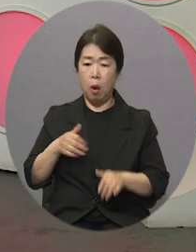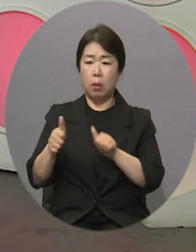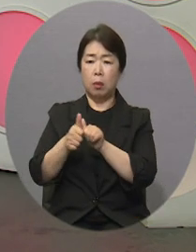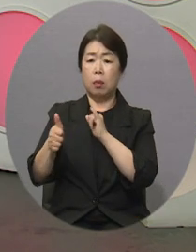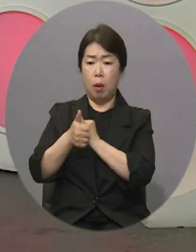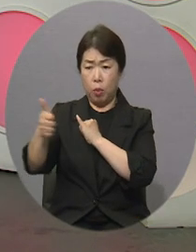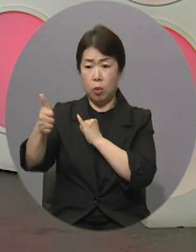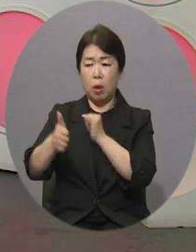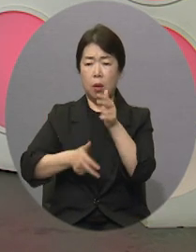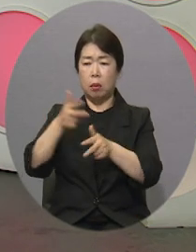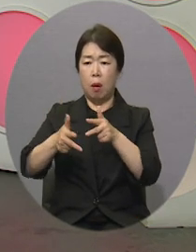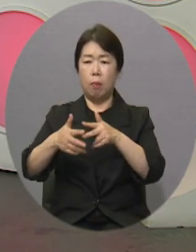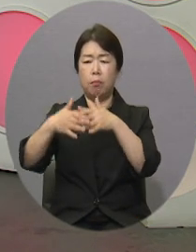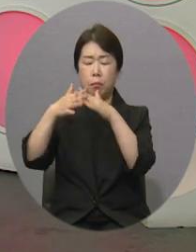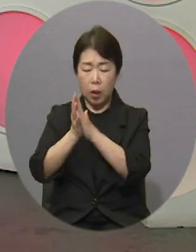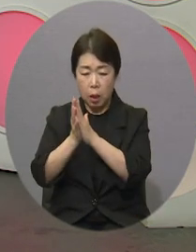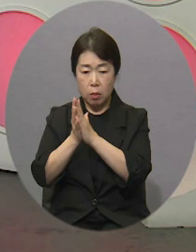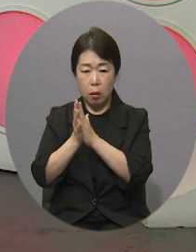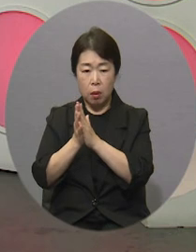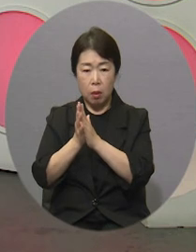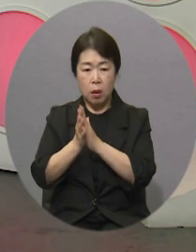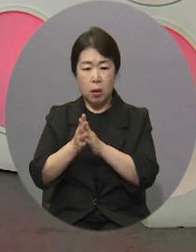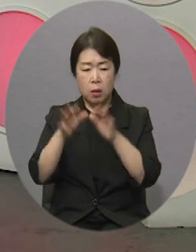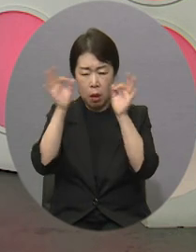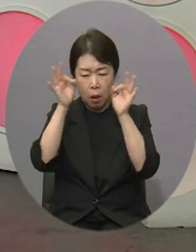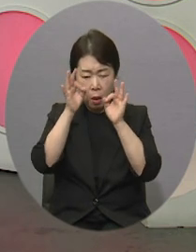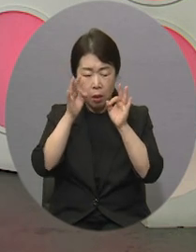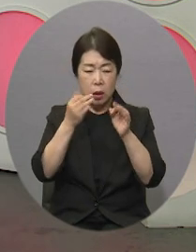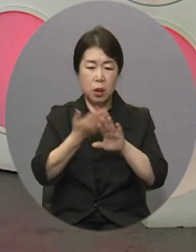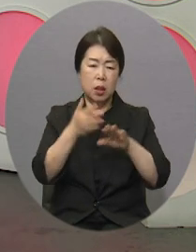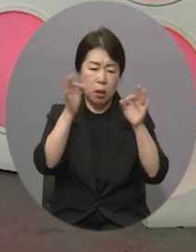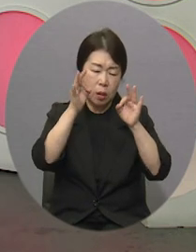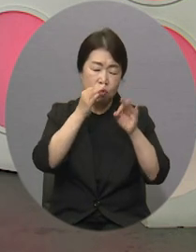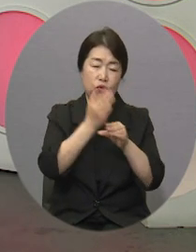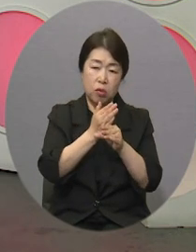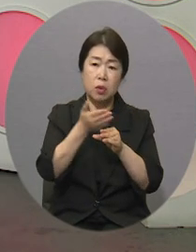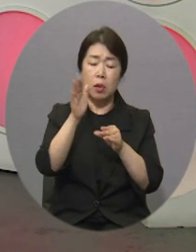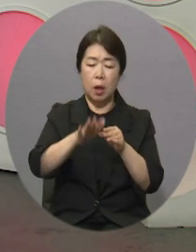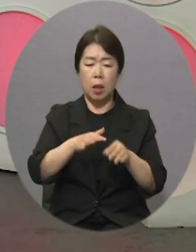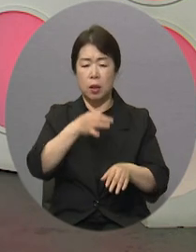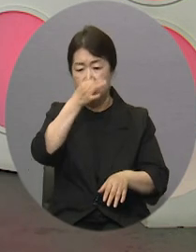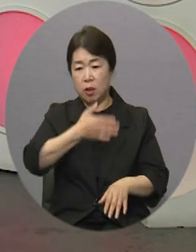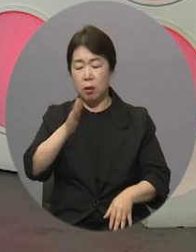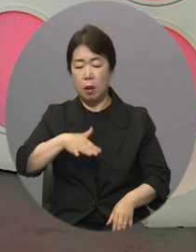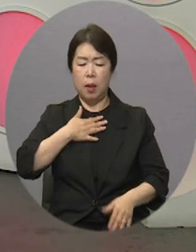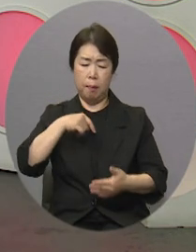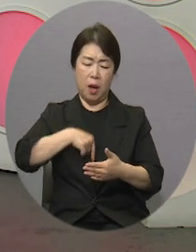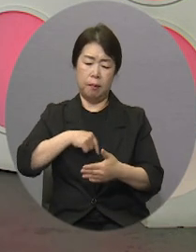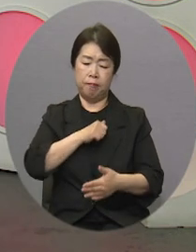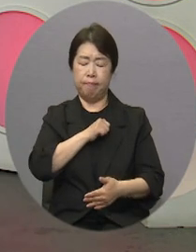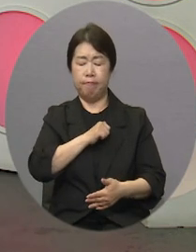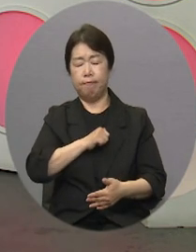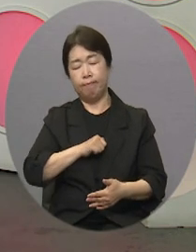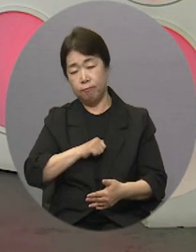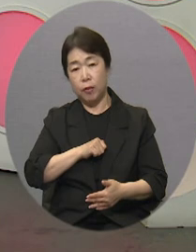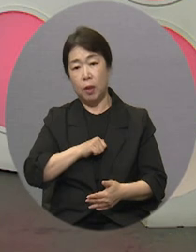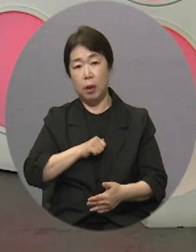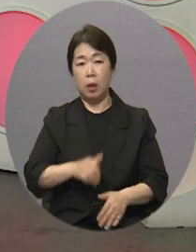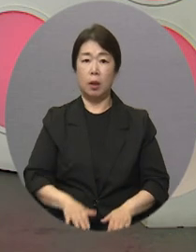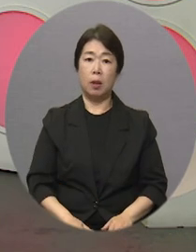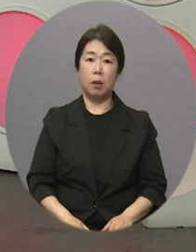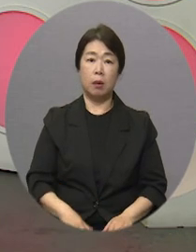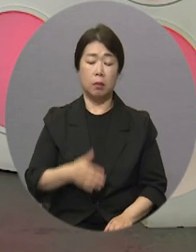저도 어려웠습니다. 엄마 힘들까봐 어려운 내색 안 하고 늘 괜찮다고 말한 내 모습과